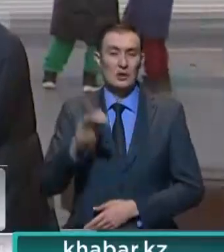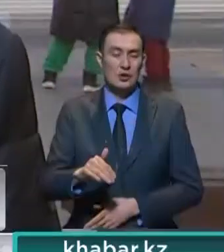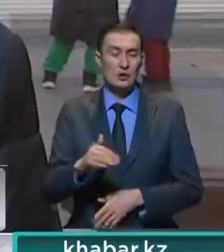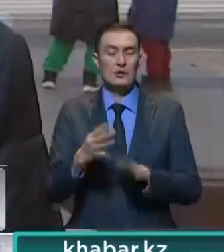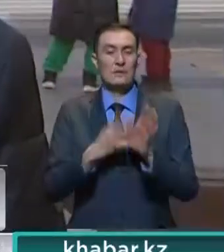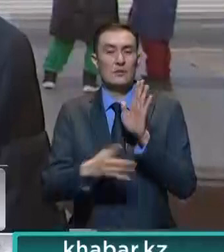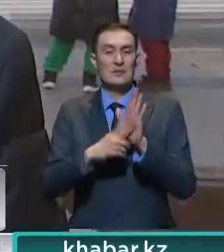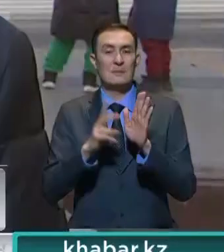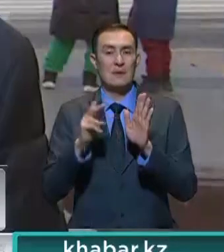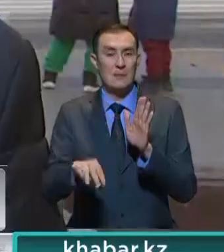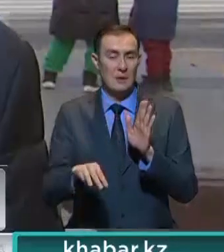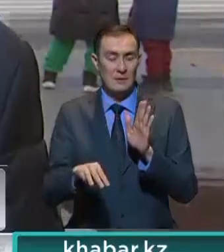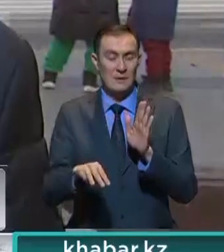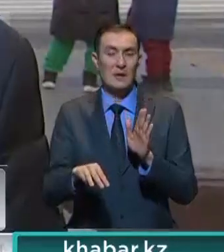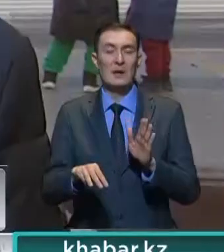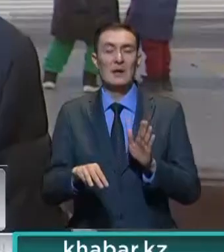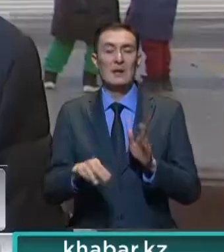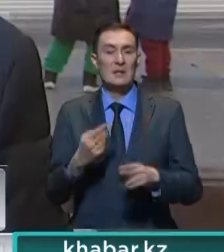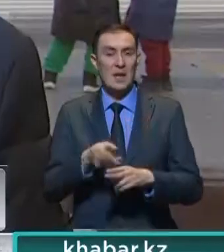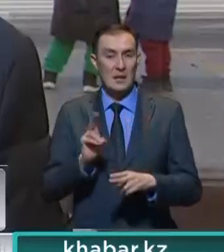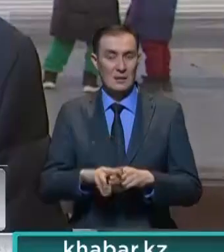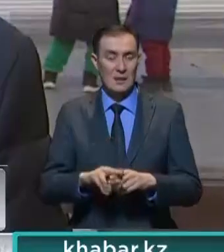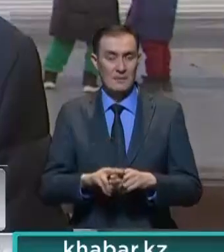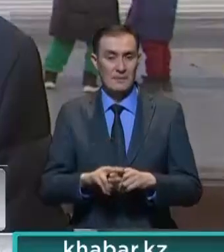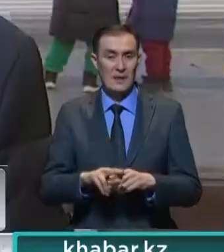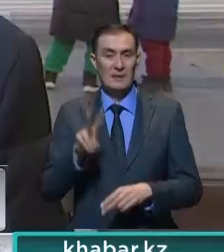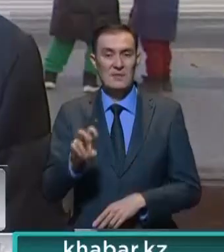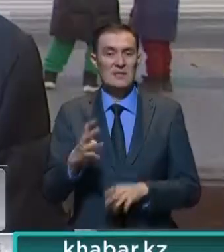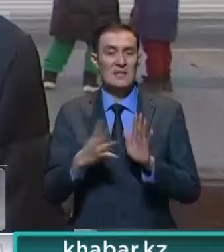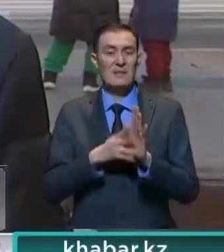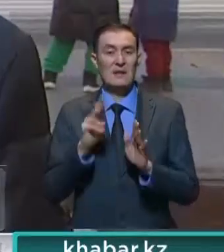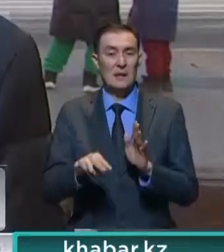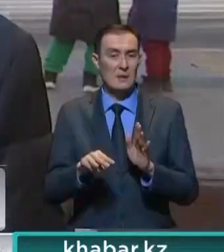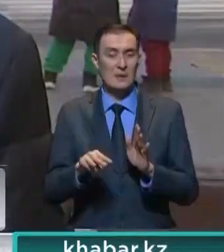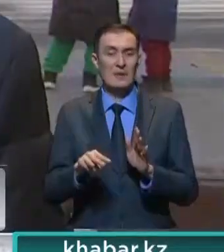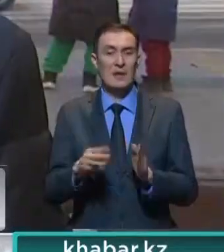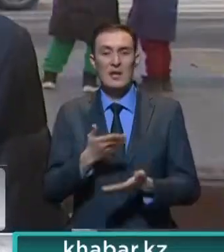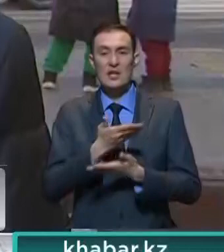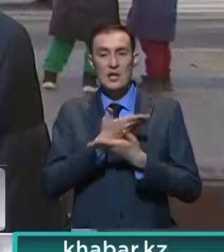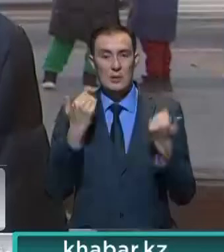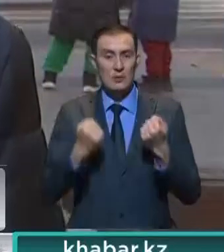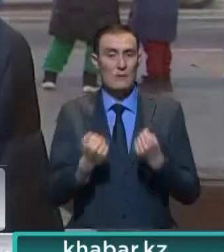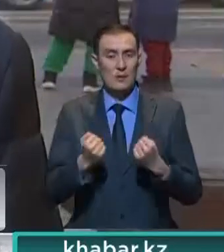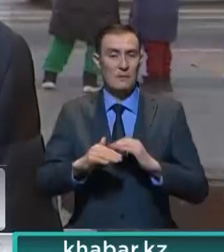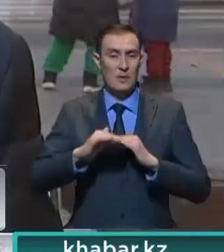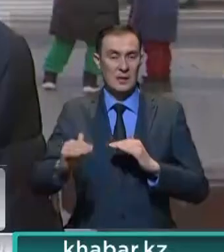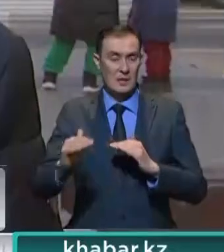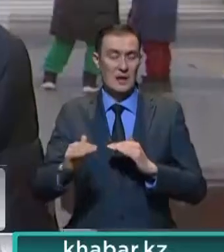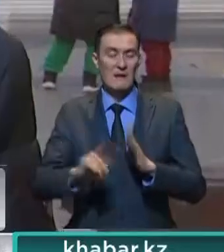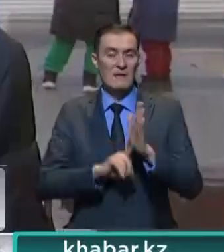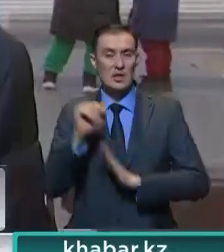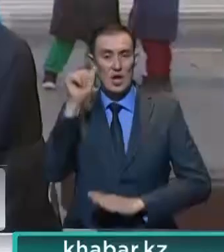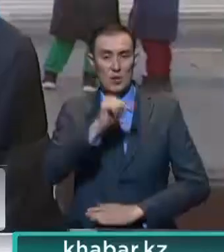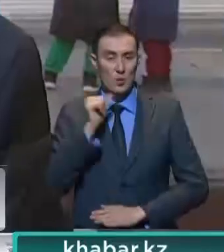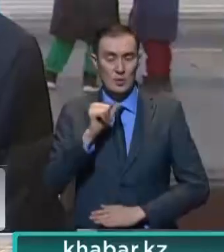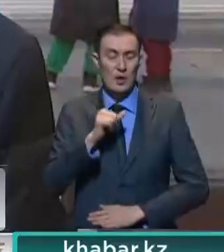3097 километров, из которых 209 километров не имеют твердого покрытия. На начало года доля